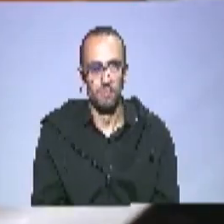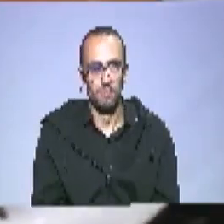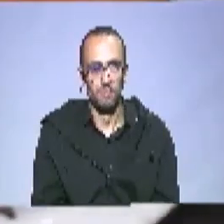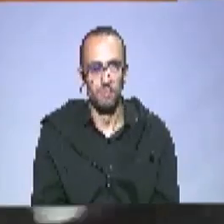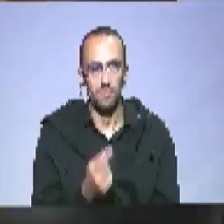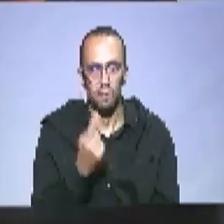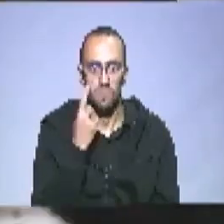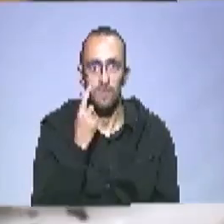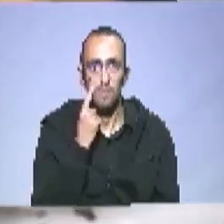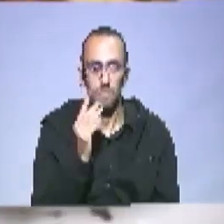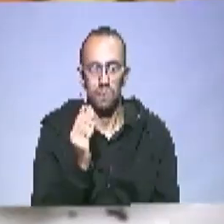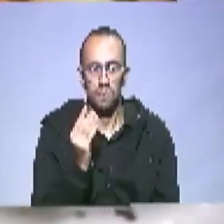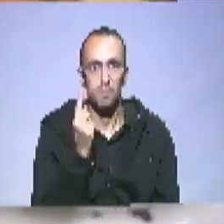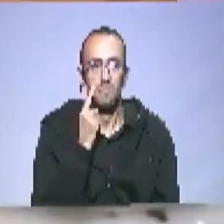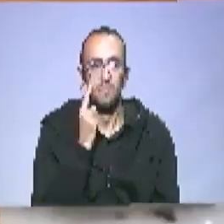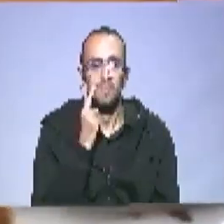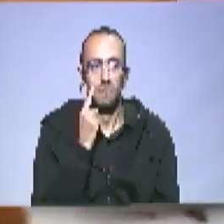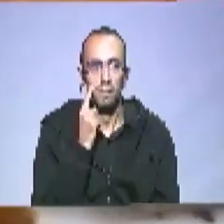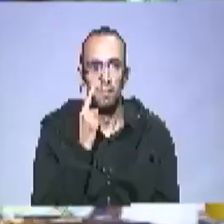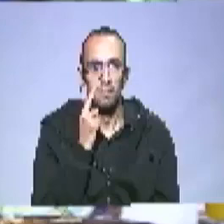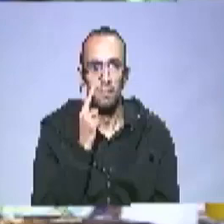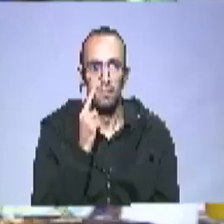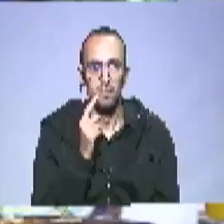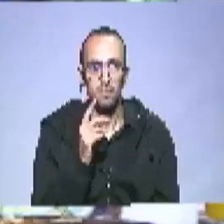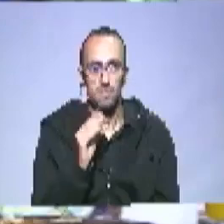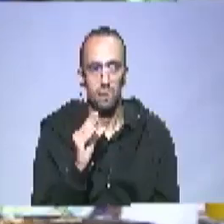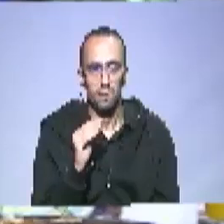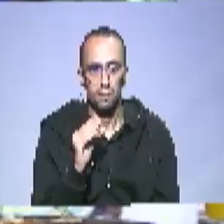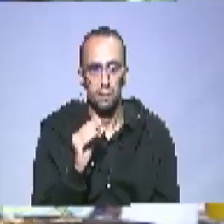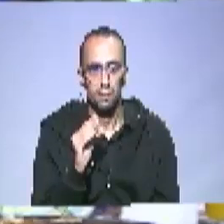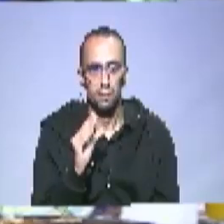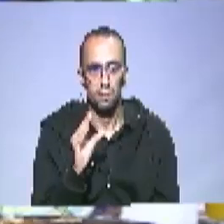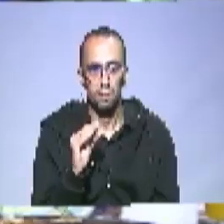بصوا عاملة ازاي؟ اه بصوا الكيكة عاملة ازاي؟